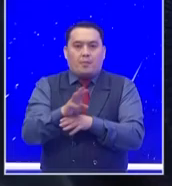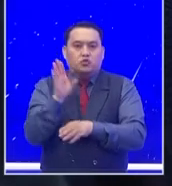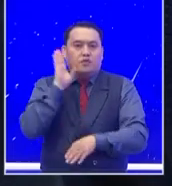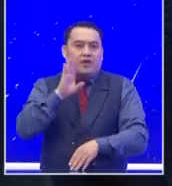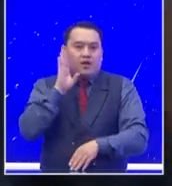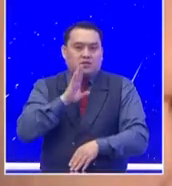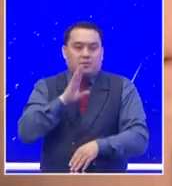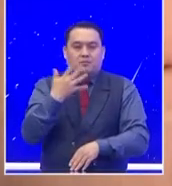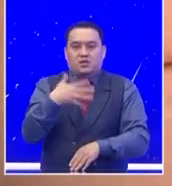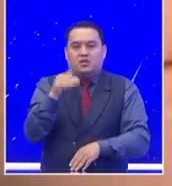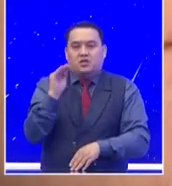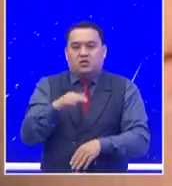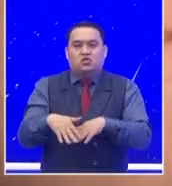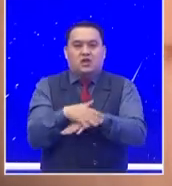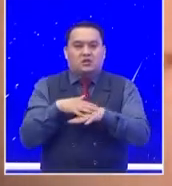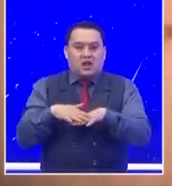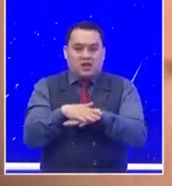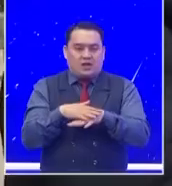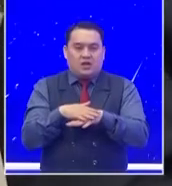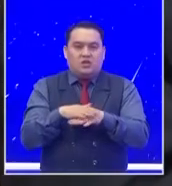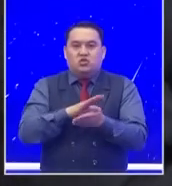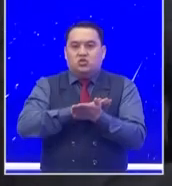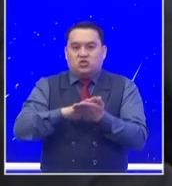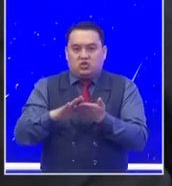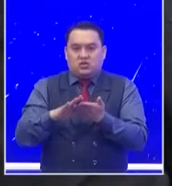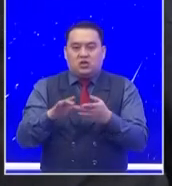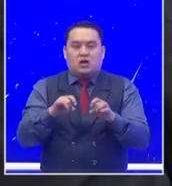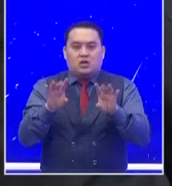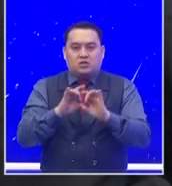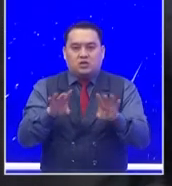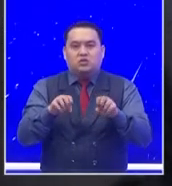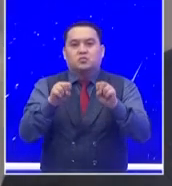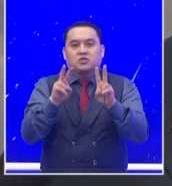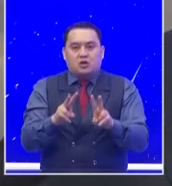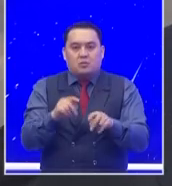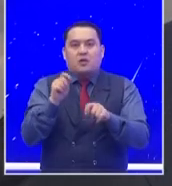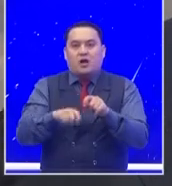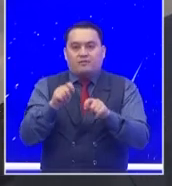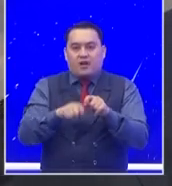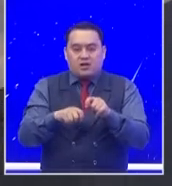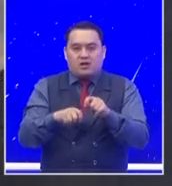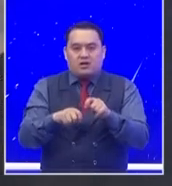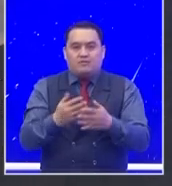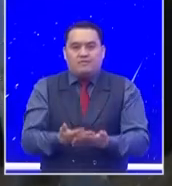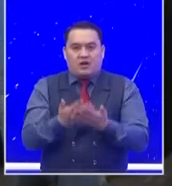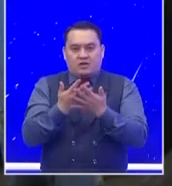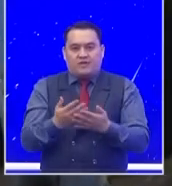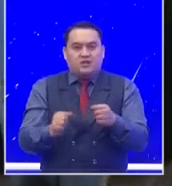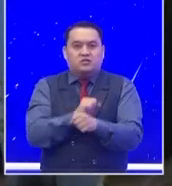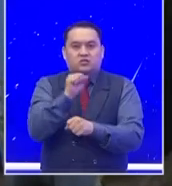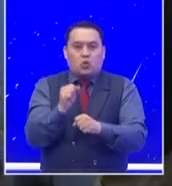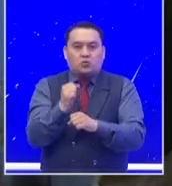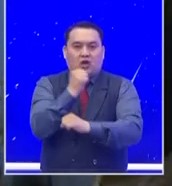водой 50000 она и население кристально чистая говорят специалисты далее проверке подверглись фильтровальные станции